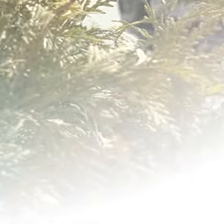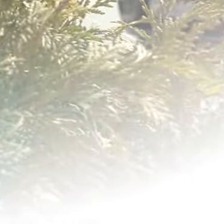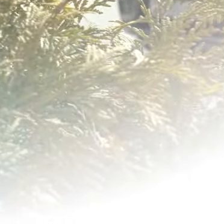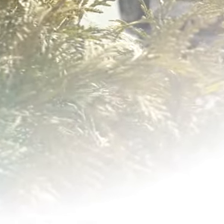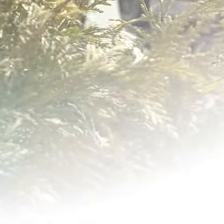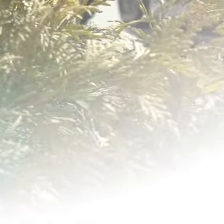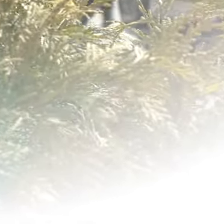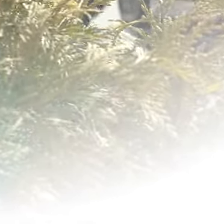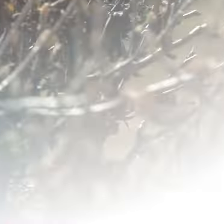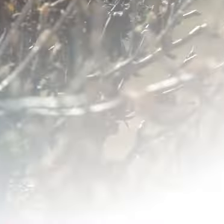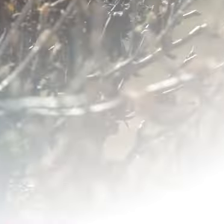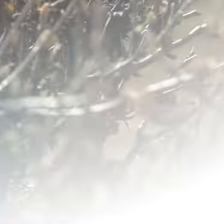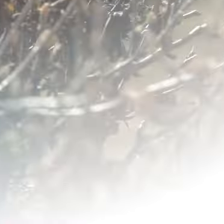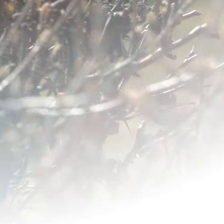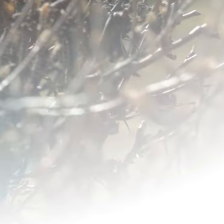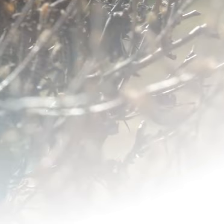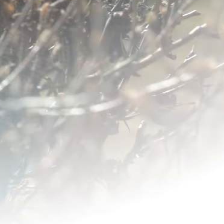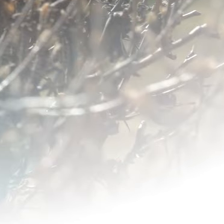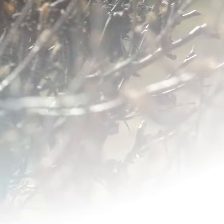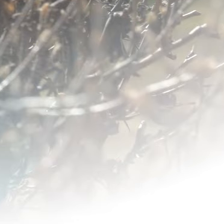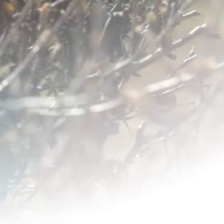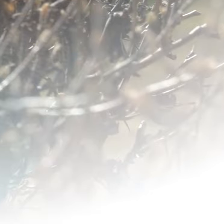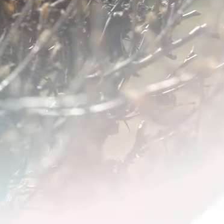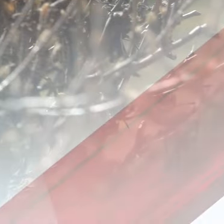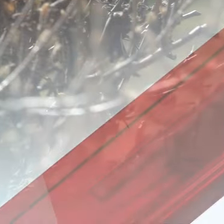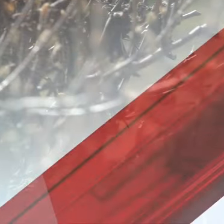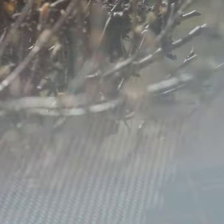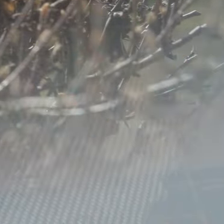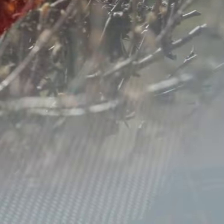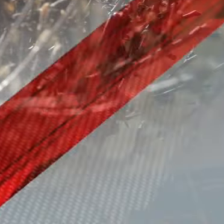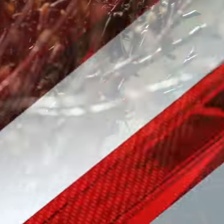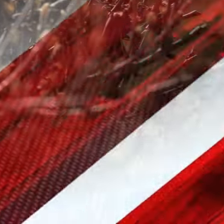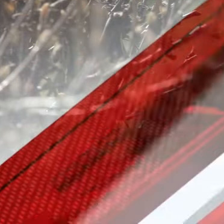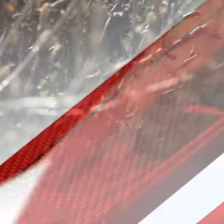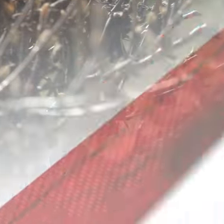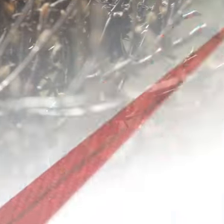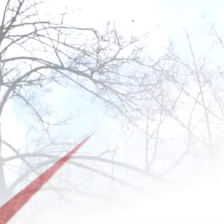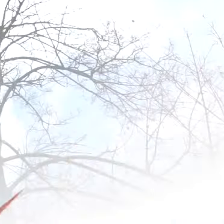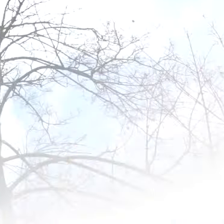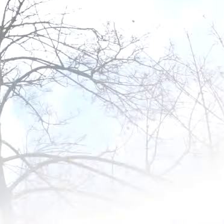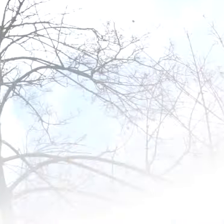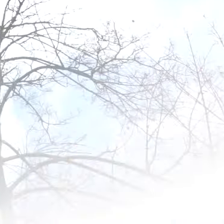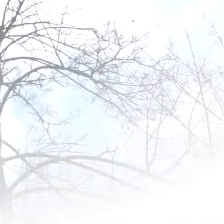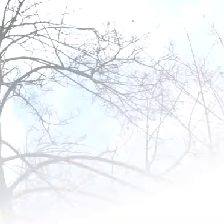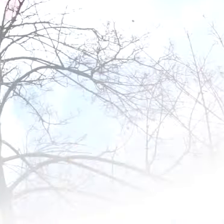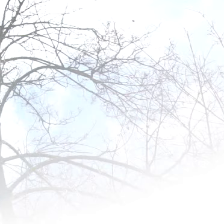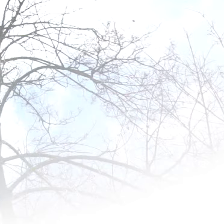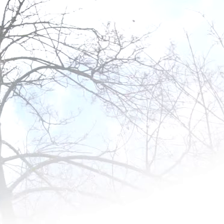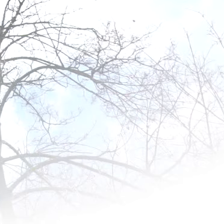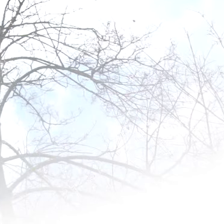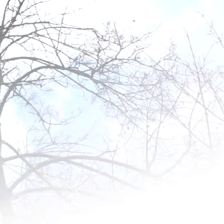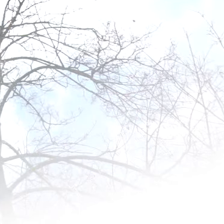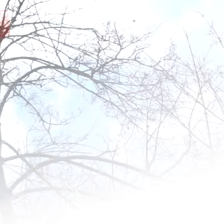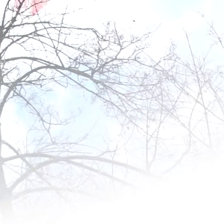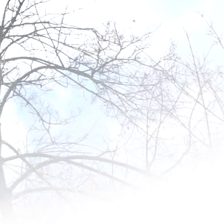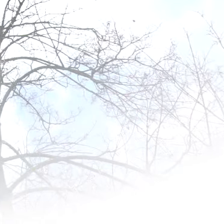дамоў набліжаецца ліхаманка, міфалагічная істота, якая выклікае хваробы. Каб вылечиться, вугли с печи